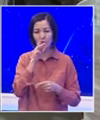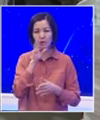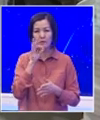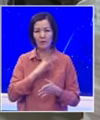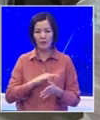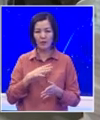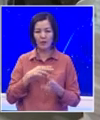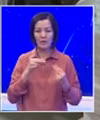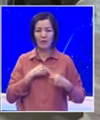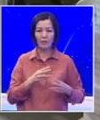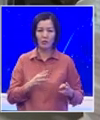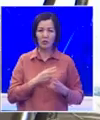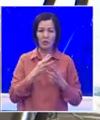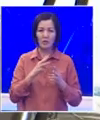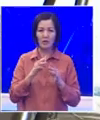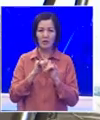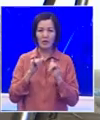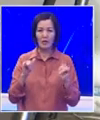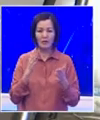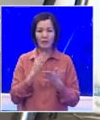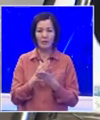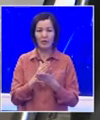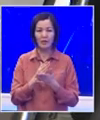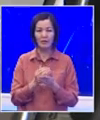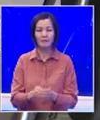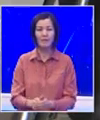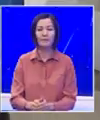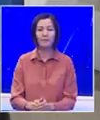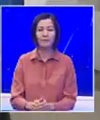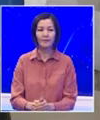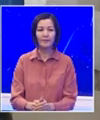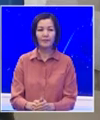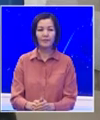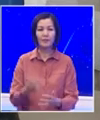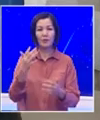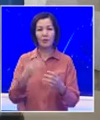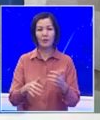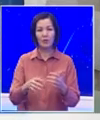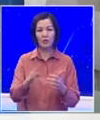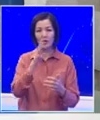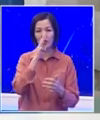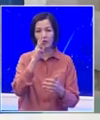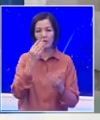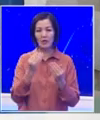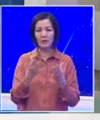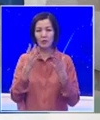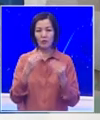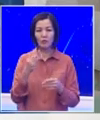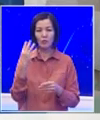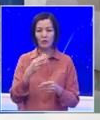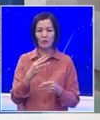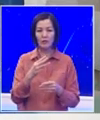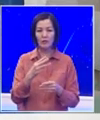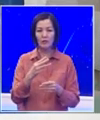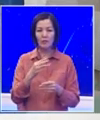Сондықтан еңбек етуге ынталылар саны аз емес дейді түрме жауаптылары. Орташа айлық жалақысы қазіргі таңда болар жаңағы